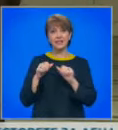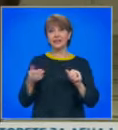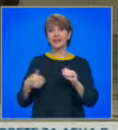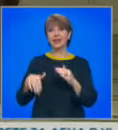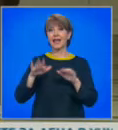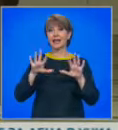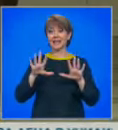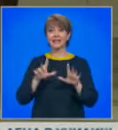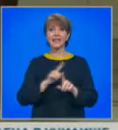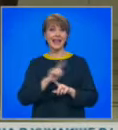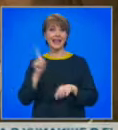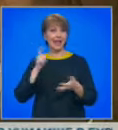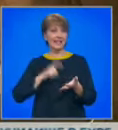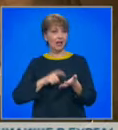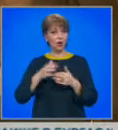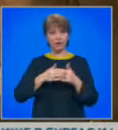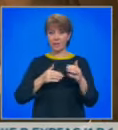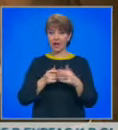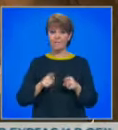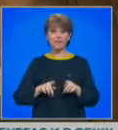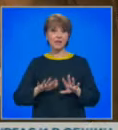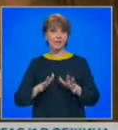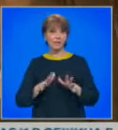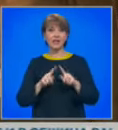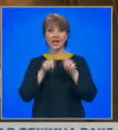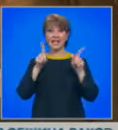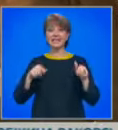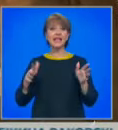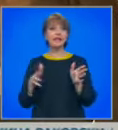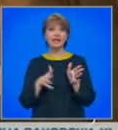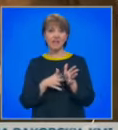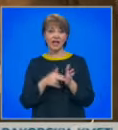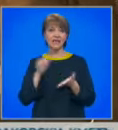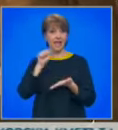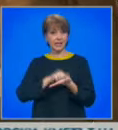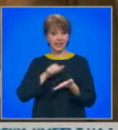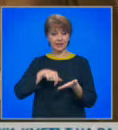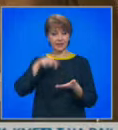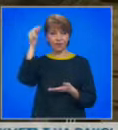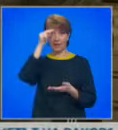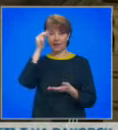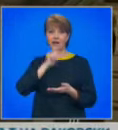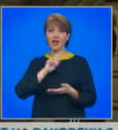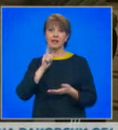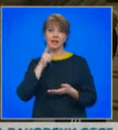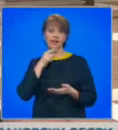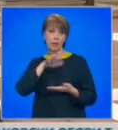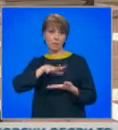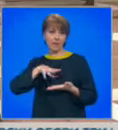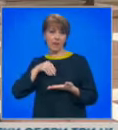заради подобни незаконни практики има вероятност сертификатите за вакцинации, издадени в България, да не се признават в